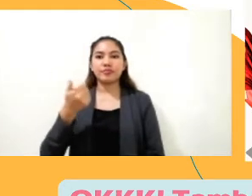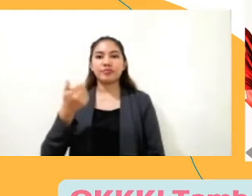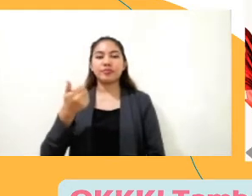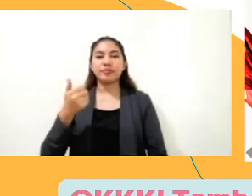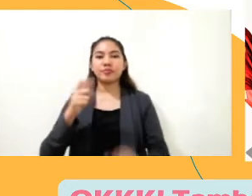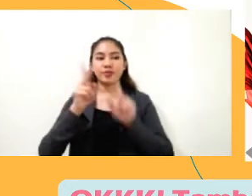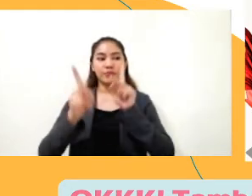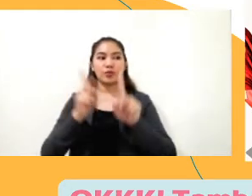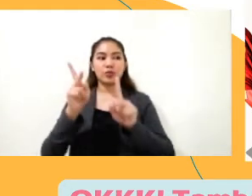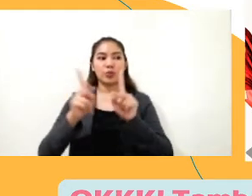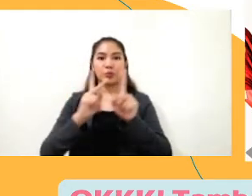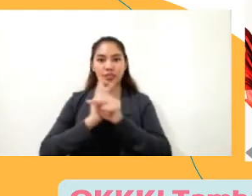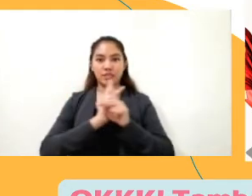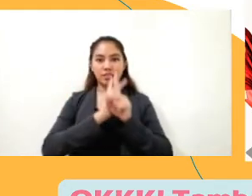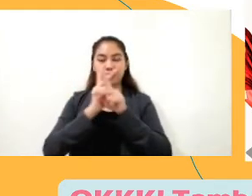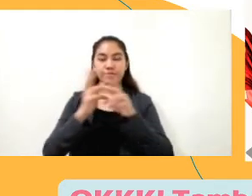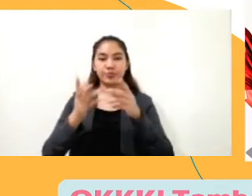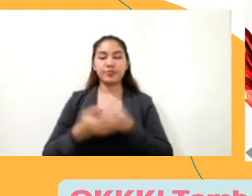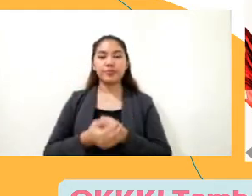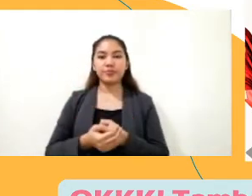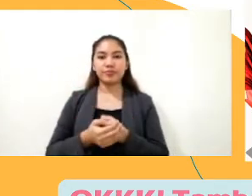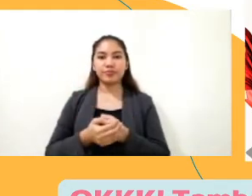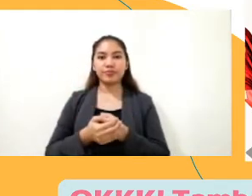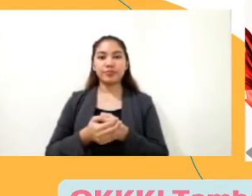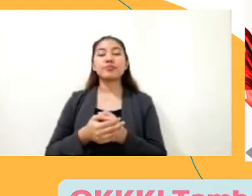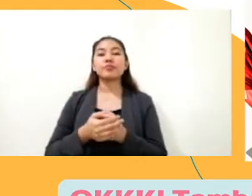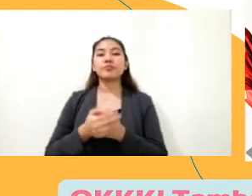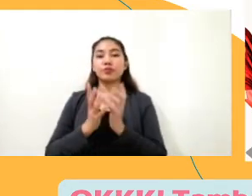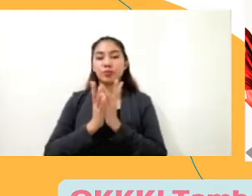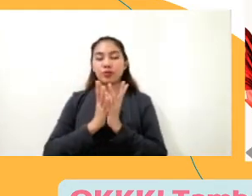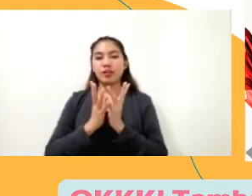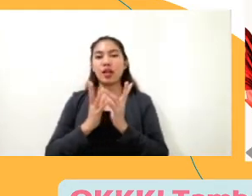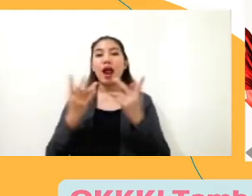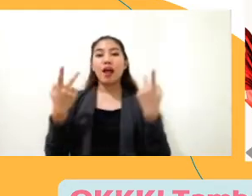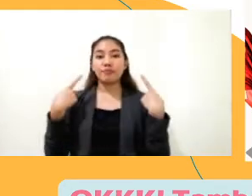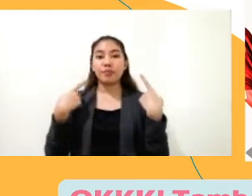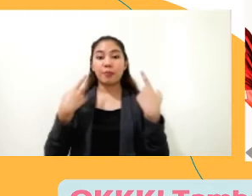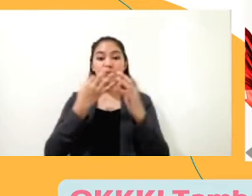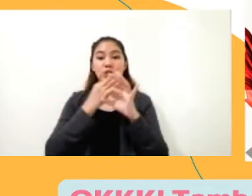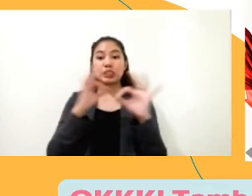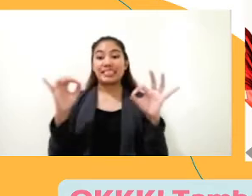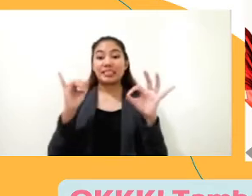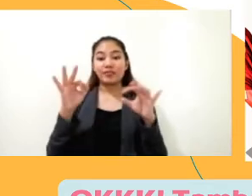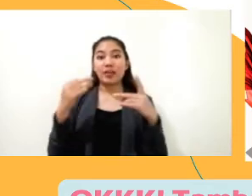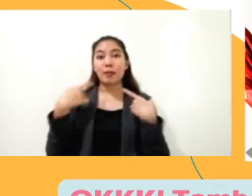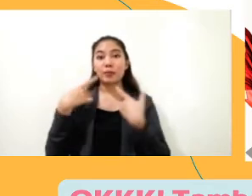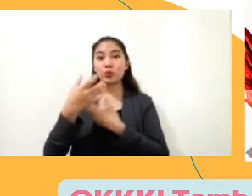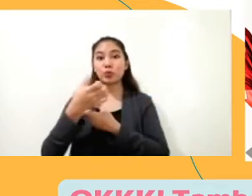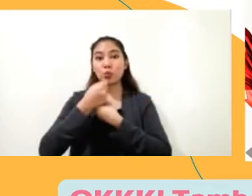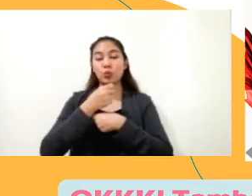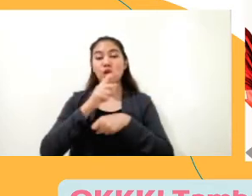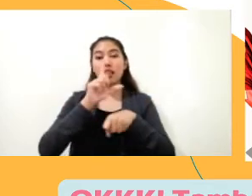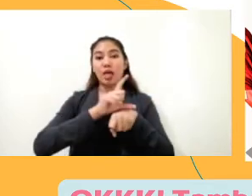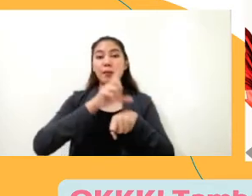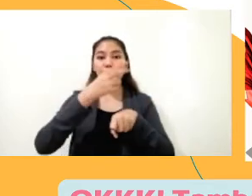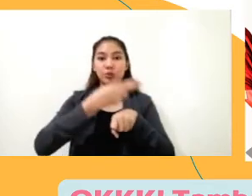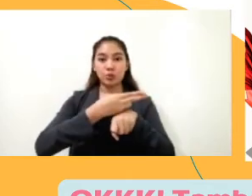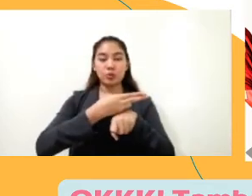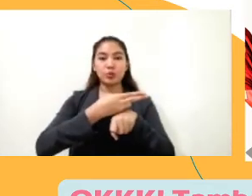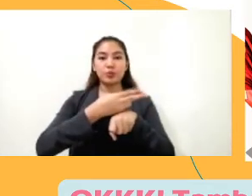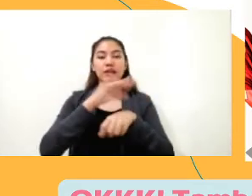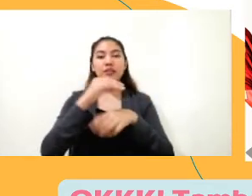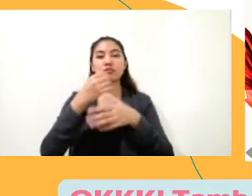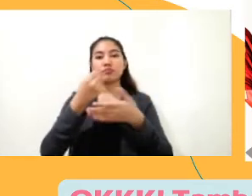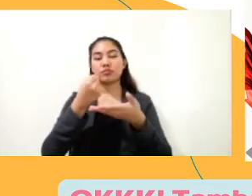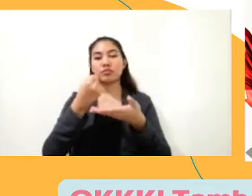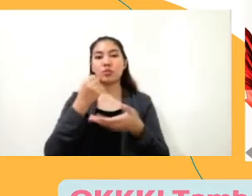tao sa ating pamayanan. Malaya sila pag may mga pinagkukunan ng pangkabuhayan at pinagkakakitaan